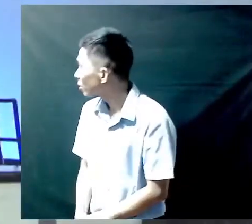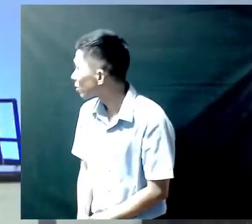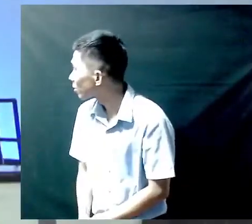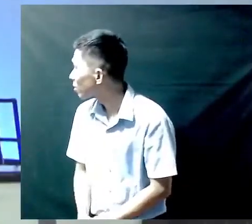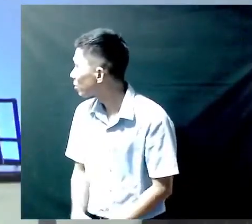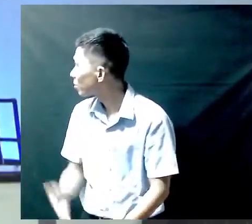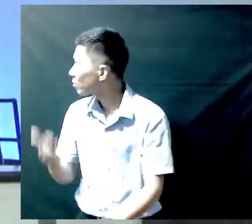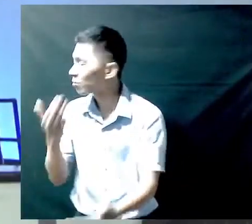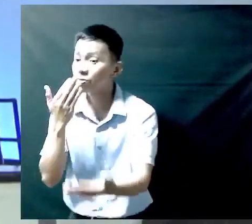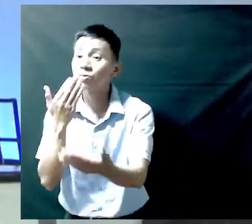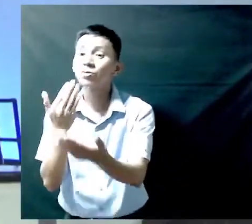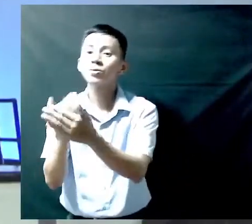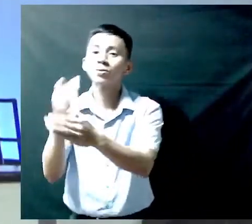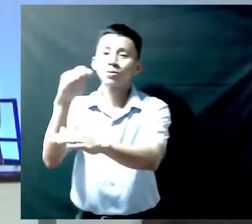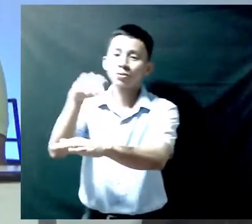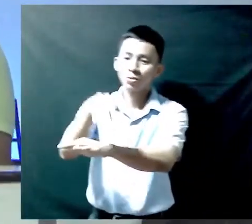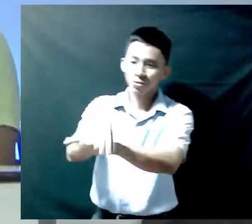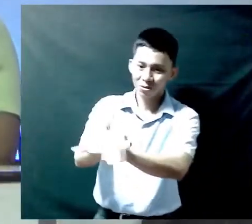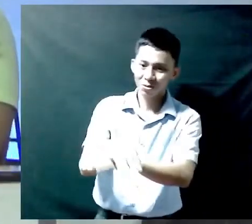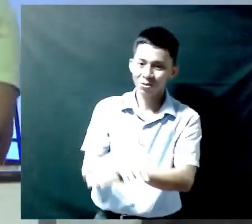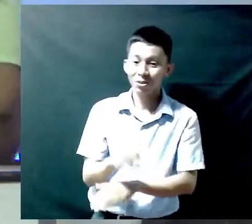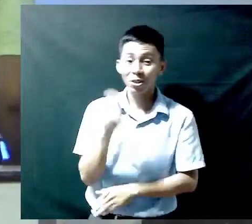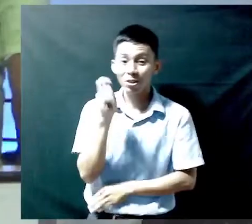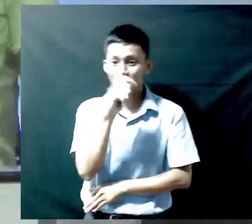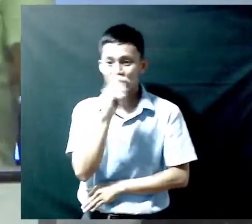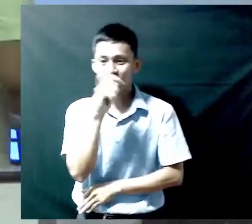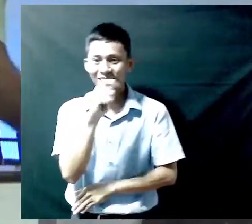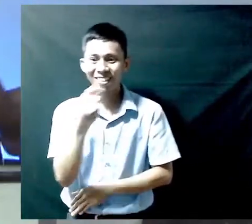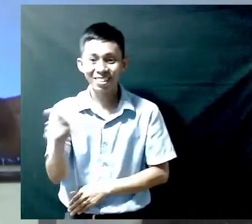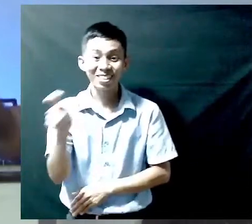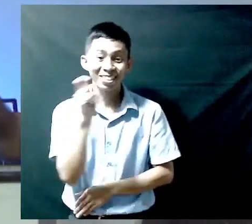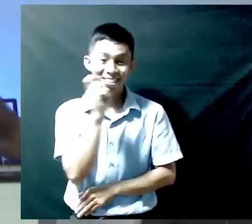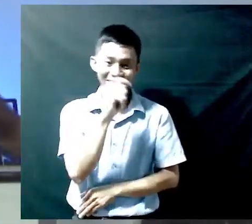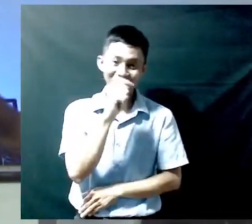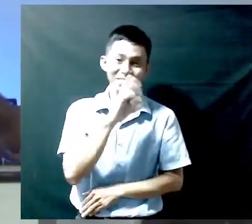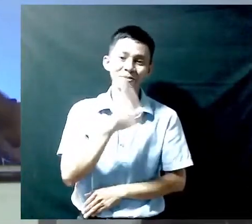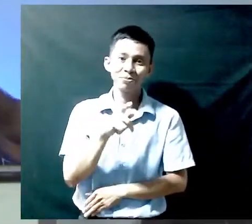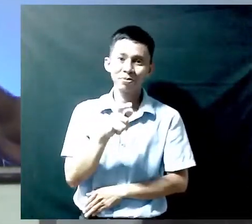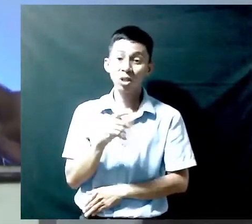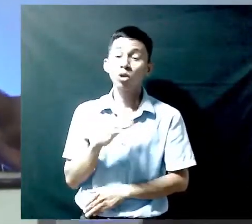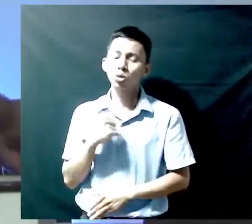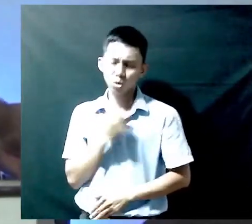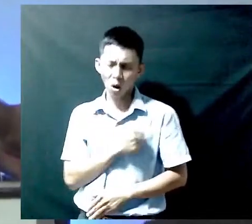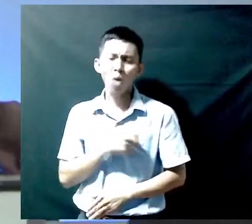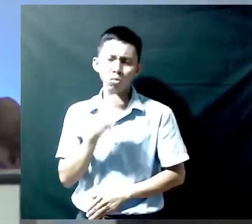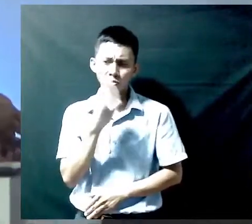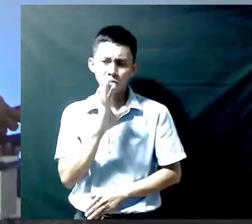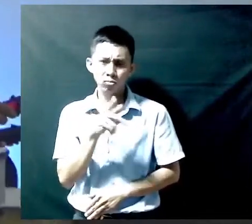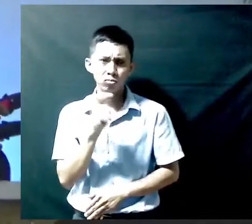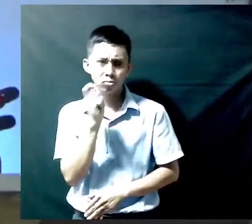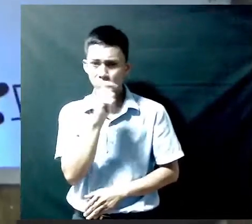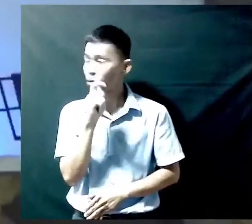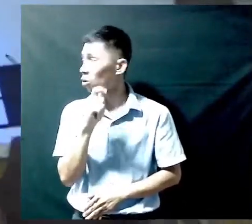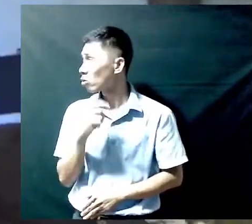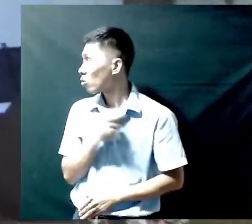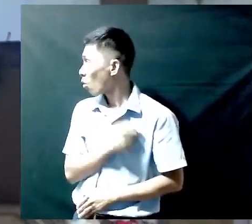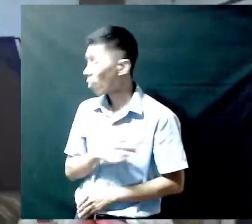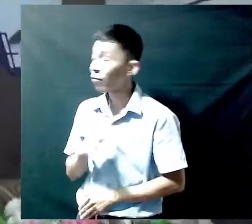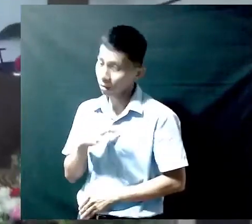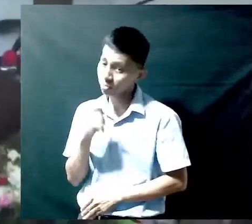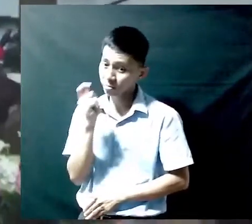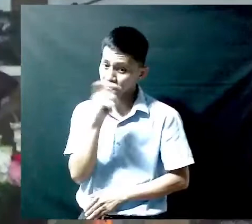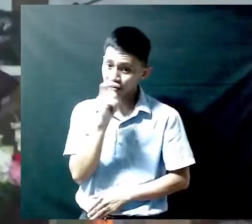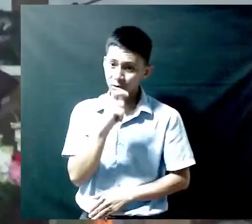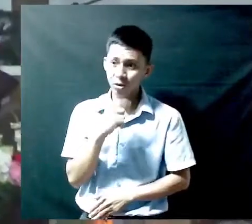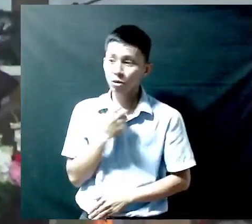Ayan, good evening po sa inyo. Sir, okay lang tanggalin to. Ayan, magtatagalog po ako, okay lang po. Tagalog po tayo, no? Siyensya lang, hindi po